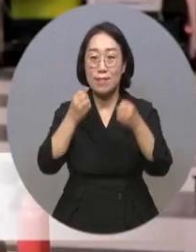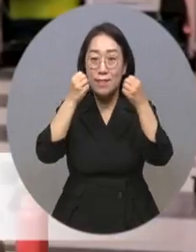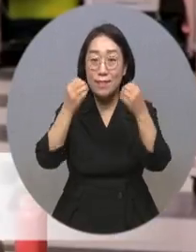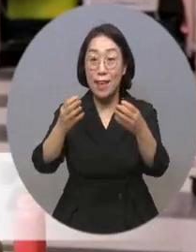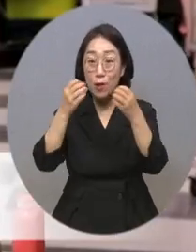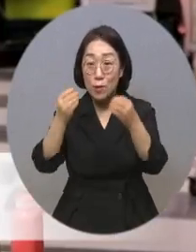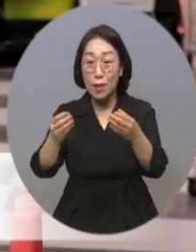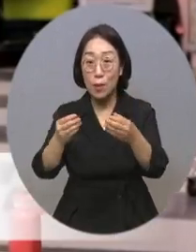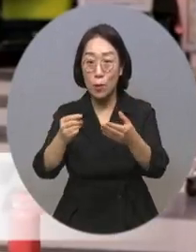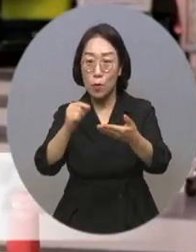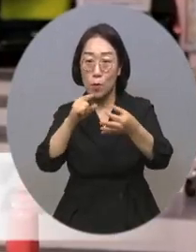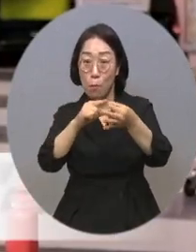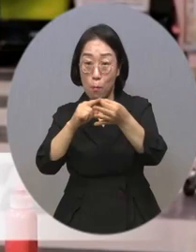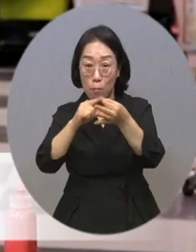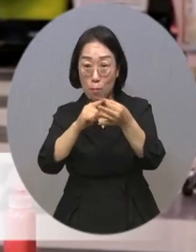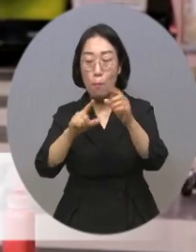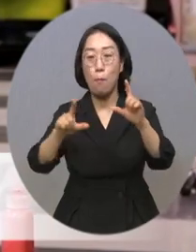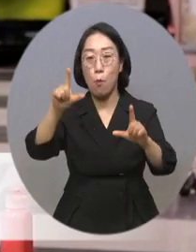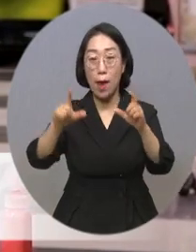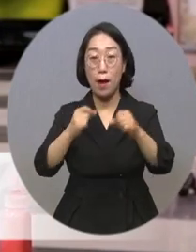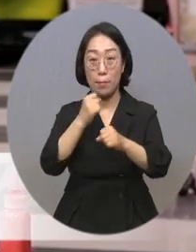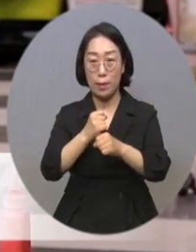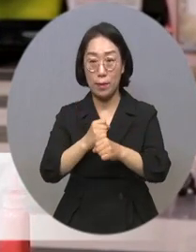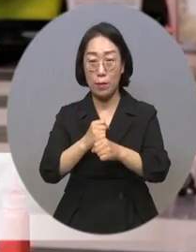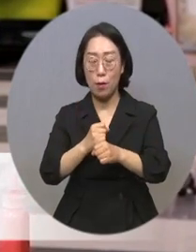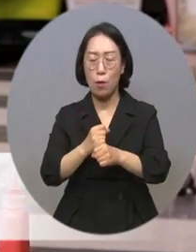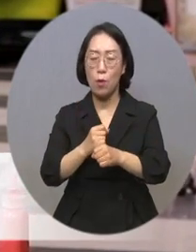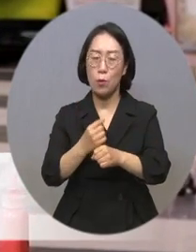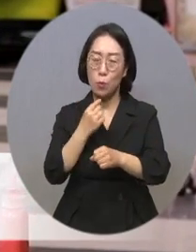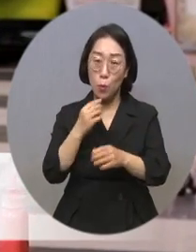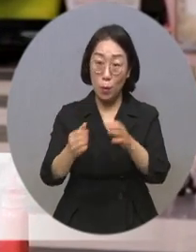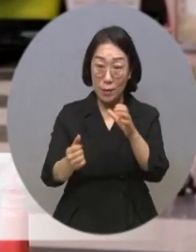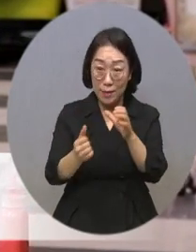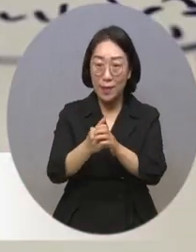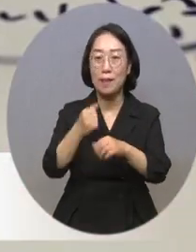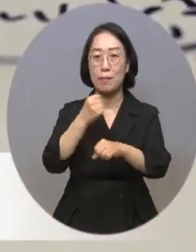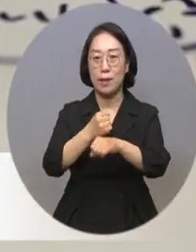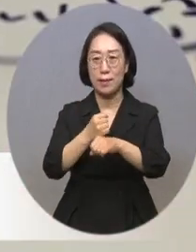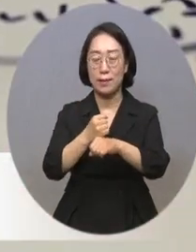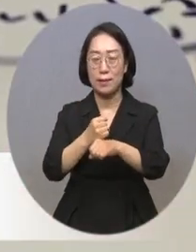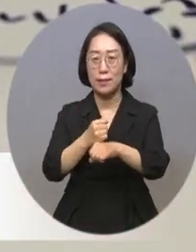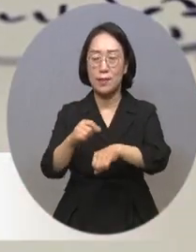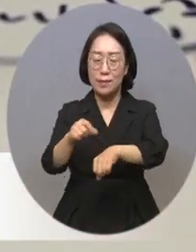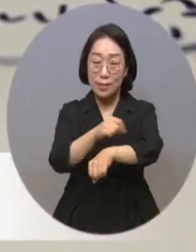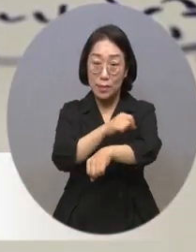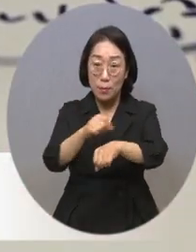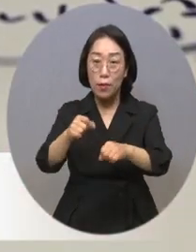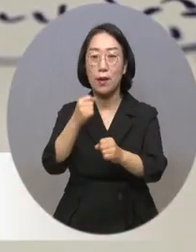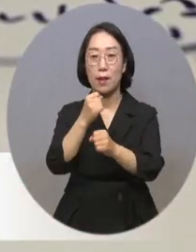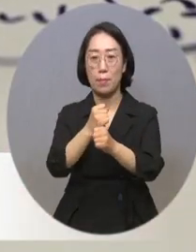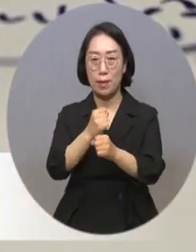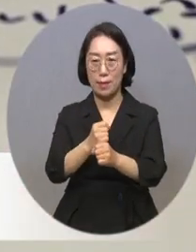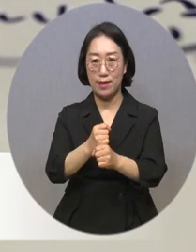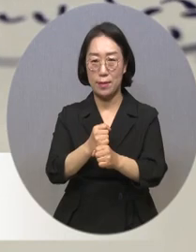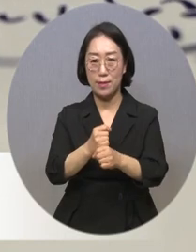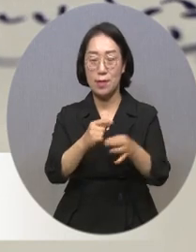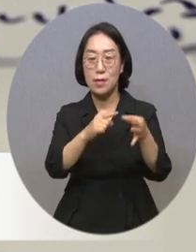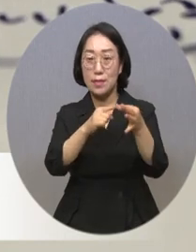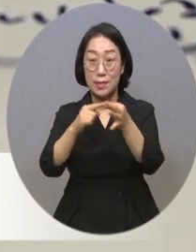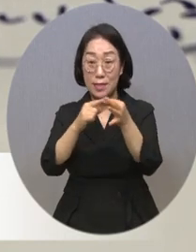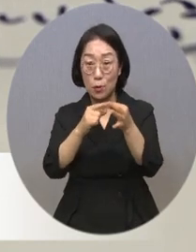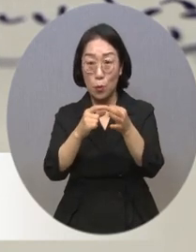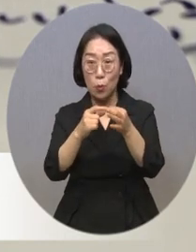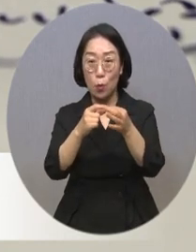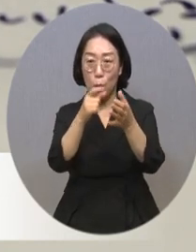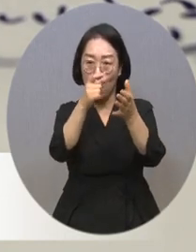때문에 아주 그 나만의 아이디어로 나만의 작품을 멋지게 글로 표현할 수